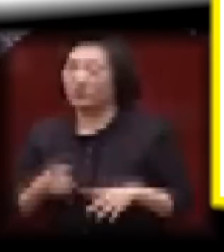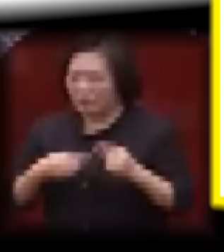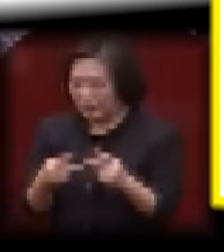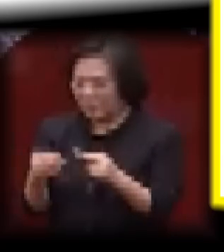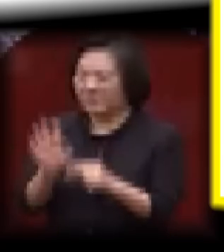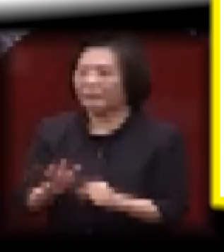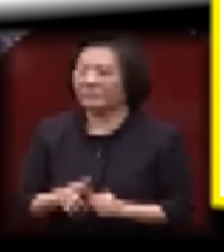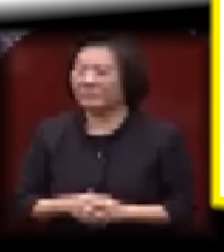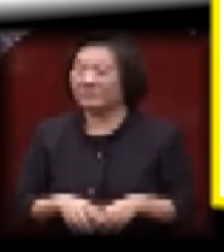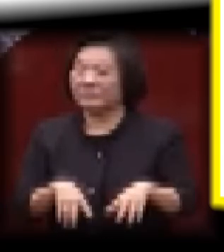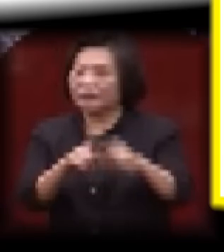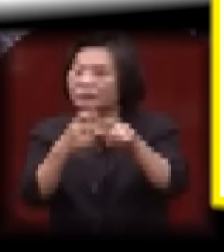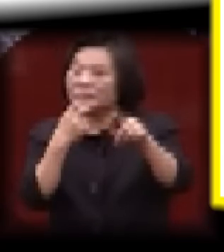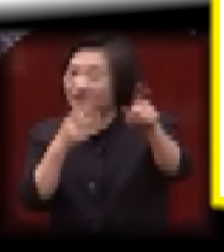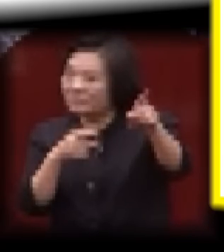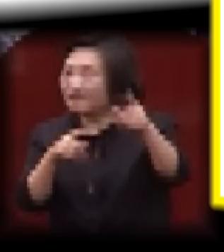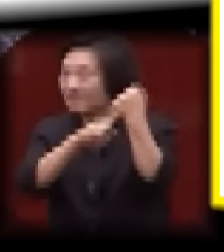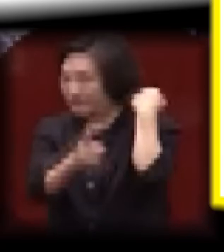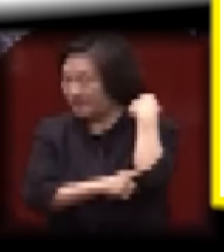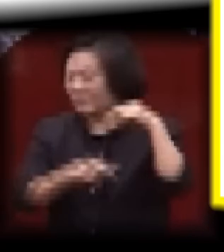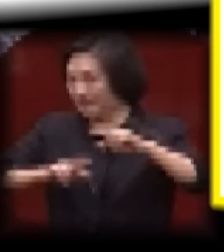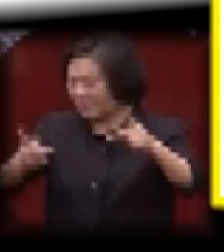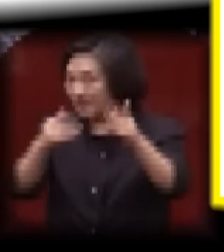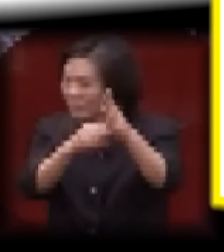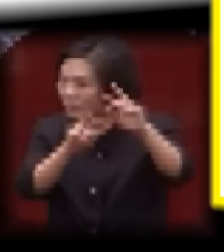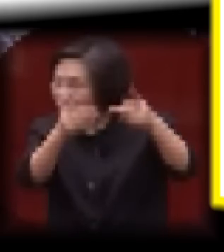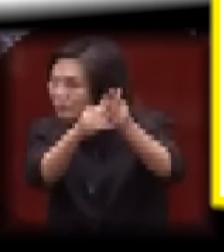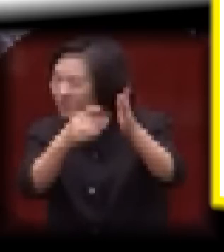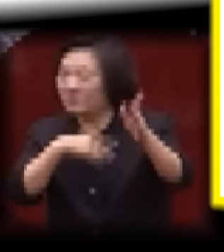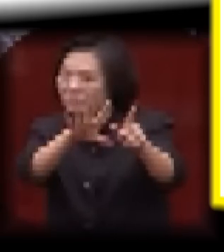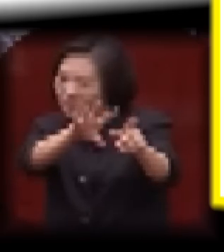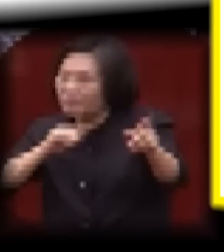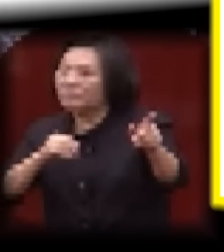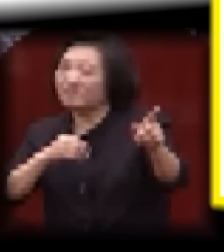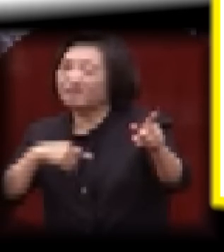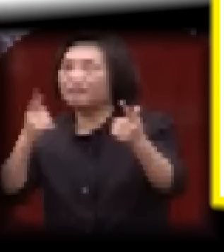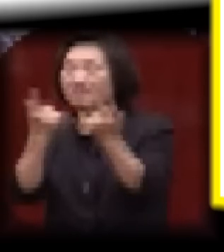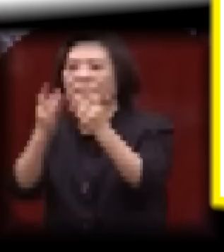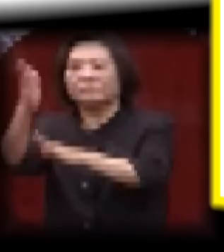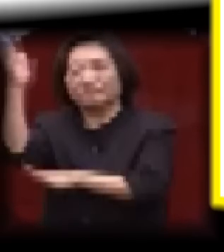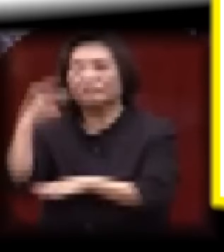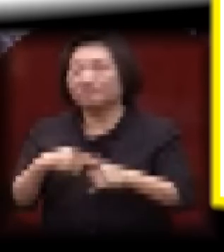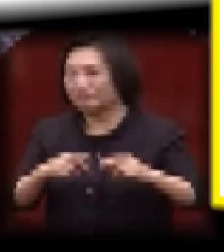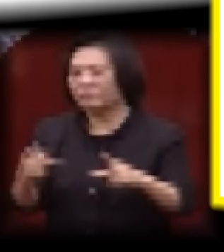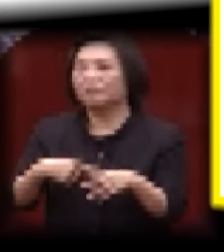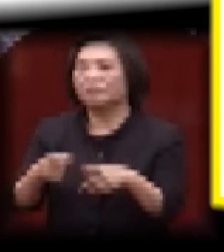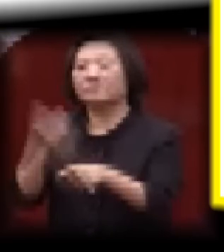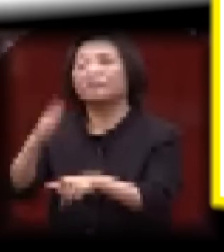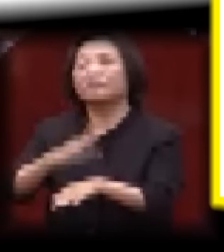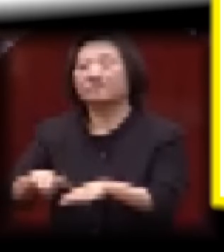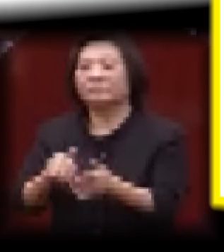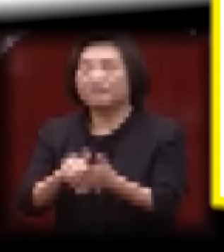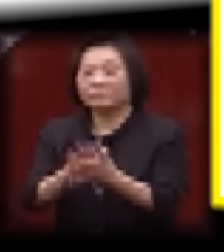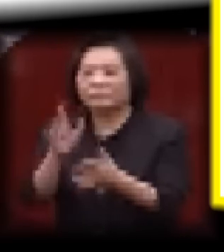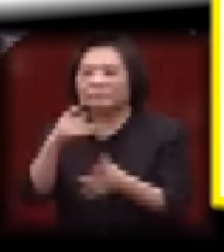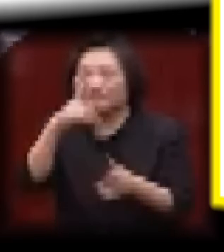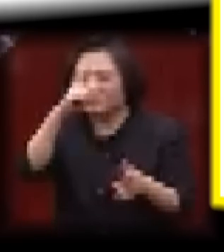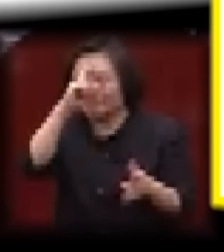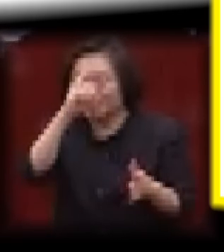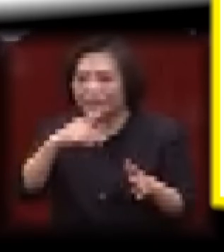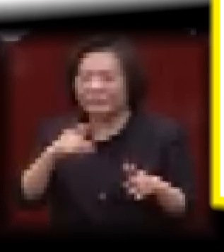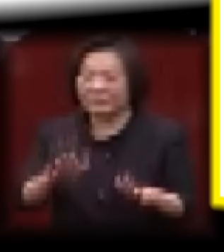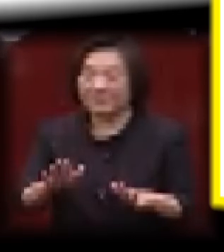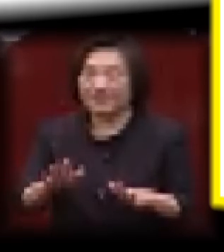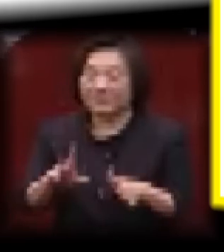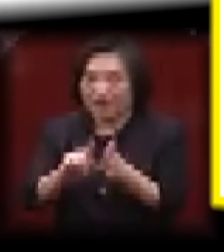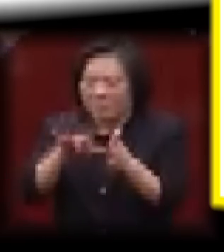中央有修正法令以后，台北市政府做各项的这个配套措施公布以后，你知道，我们希望说整个都更的速率